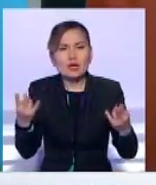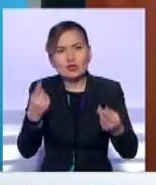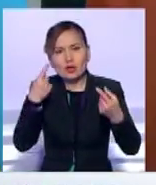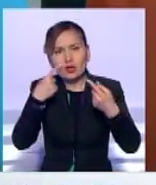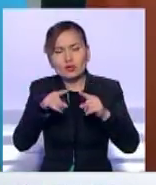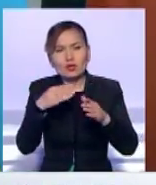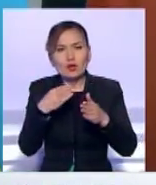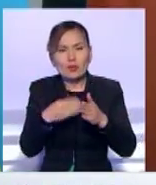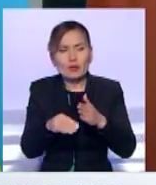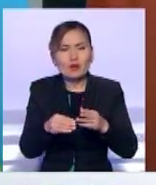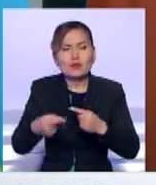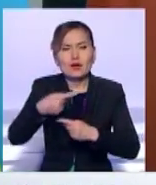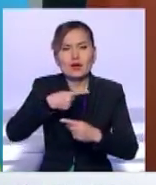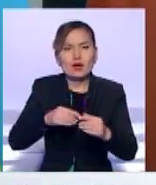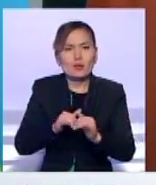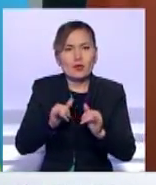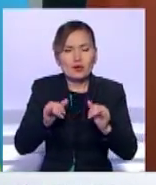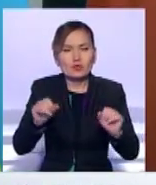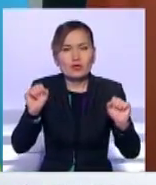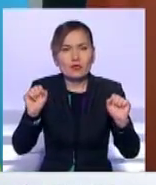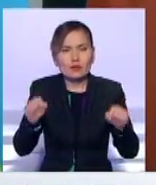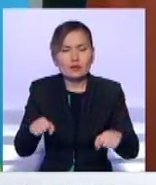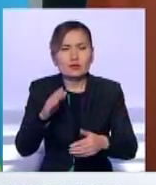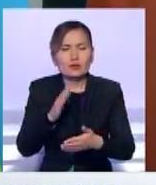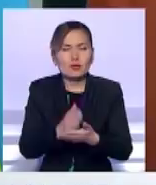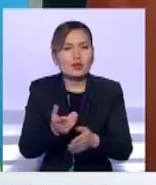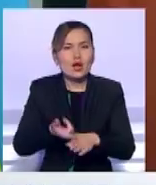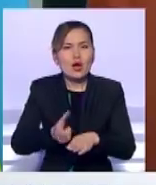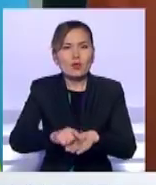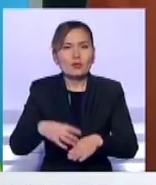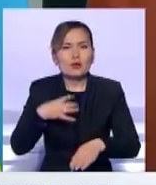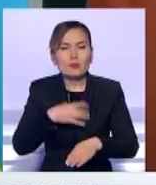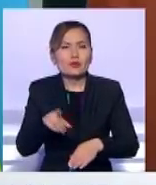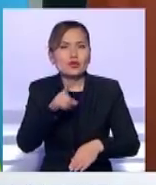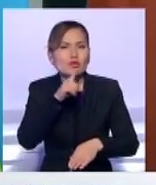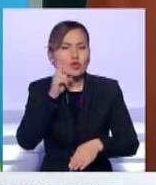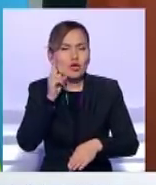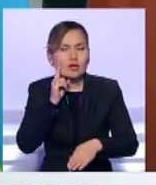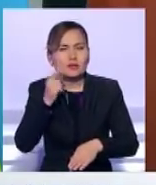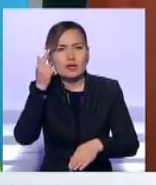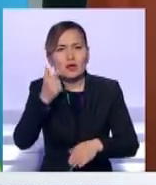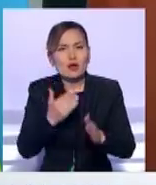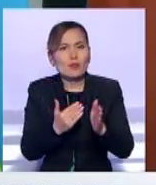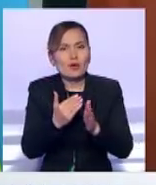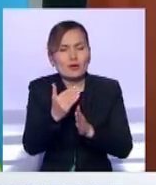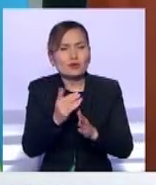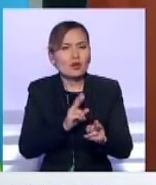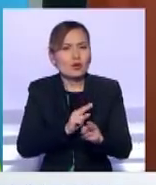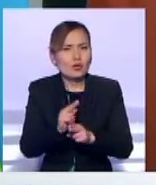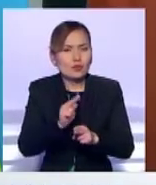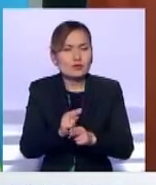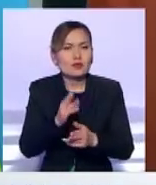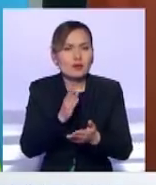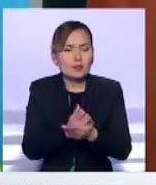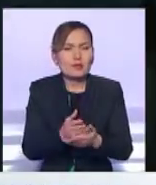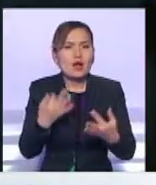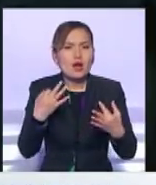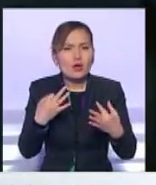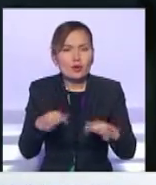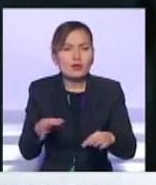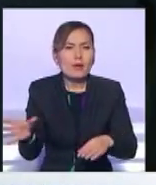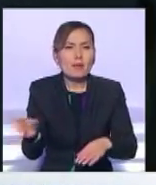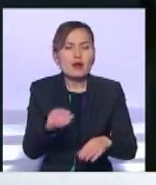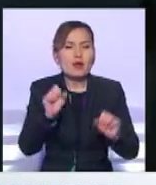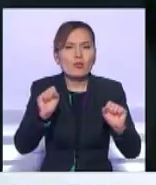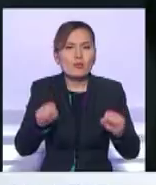алып, өзісін ілгері бастыра алады. Тағы бір маңызды мәселе жастарға жоғары білімді қолжетімді ету. Яғни барлығына бірдей